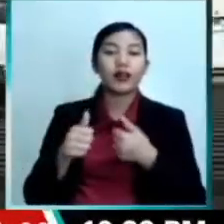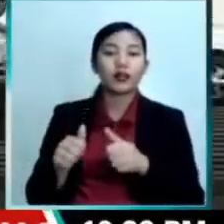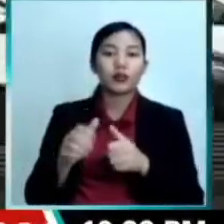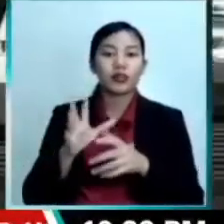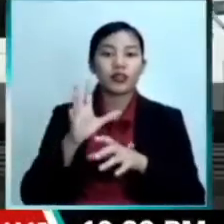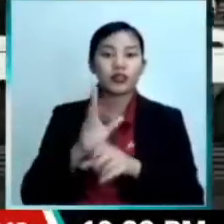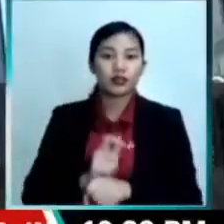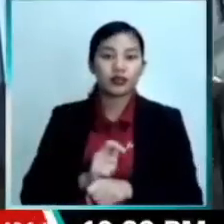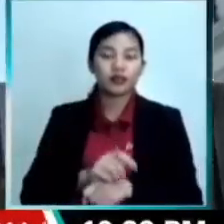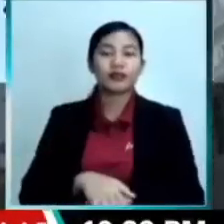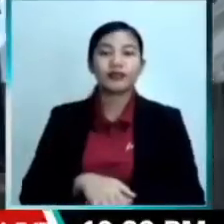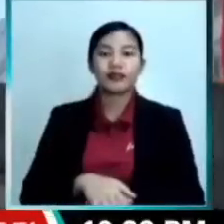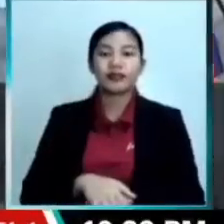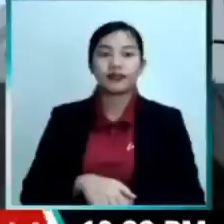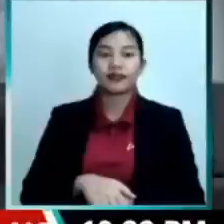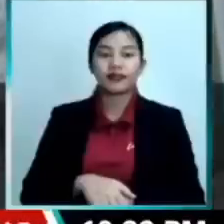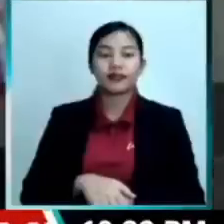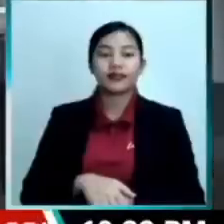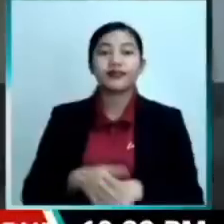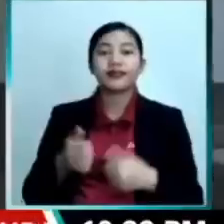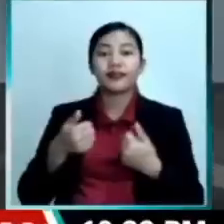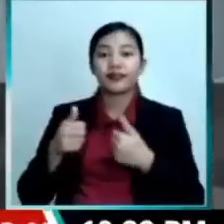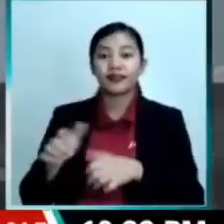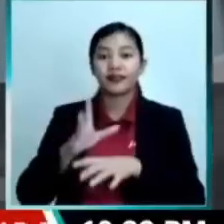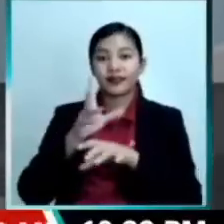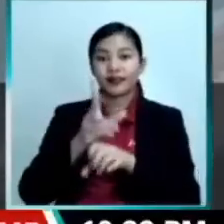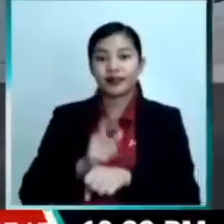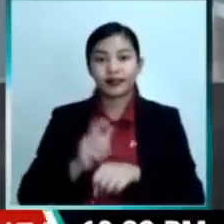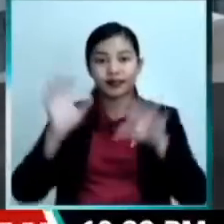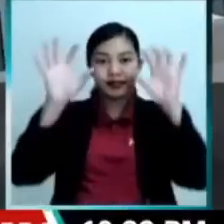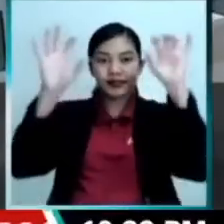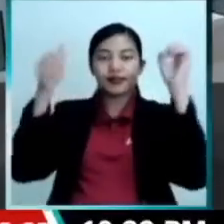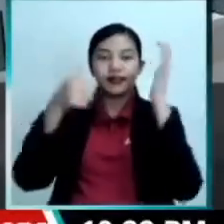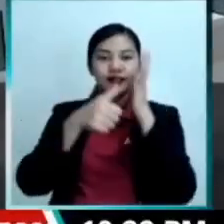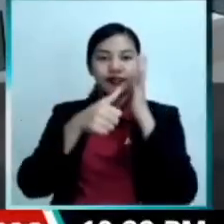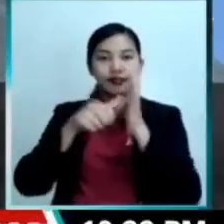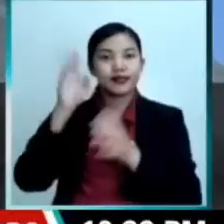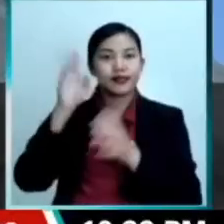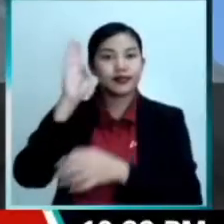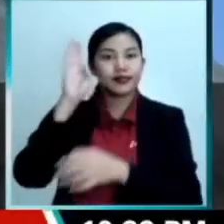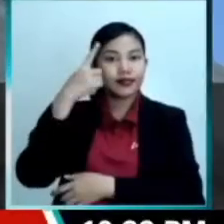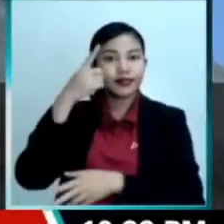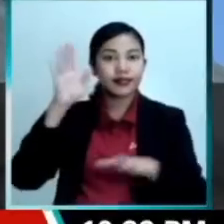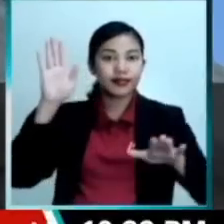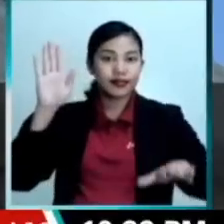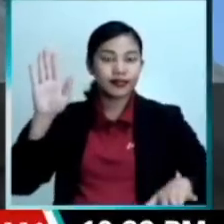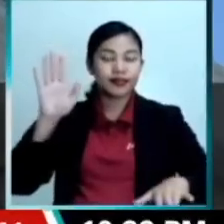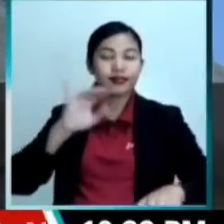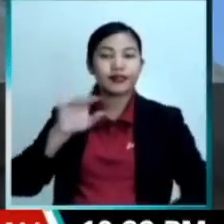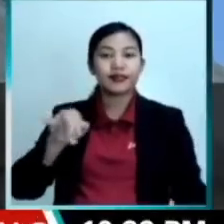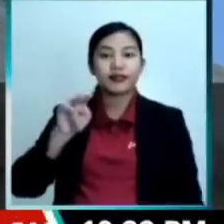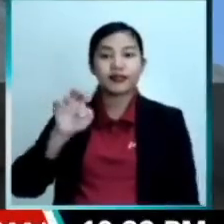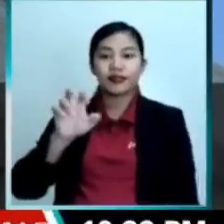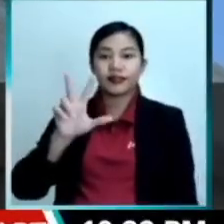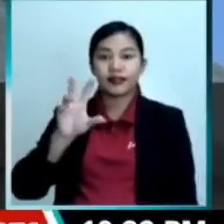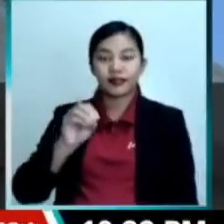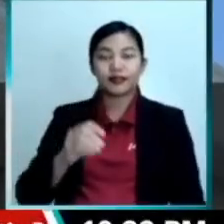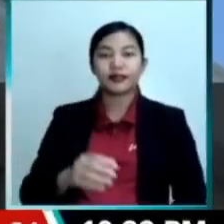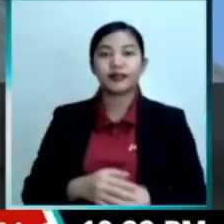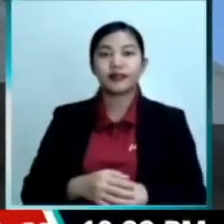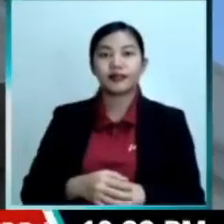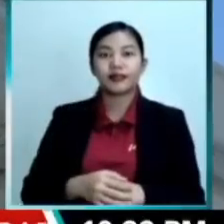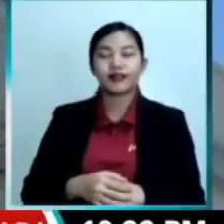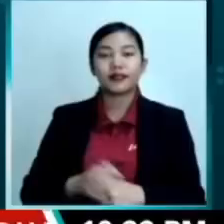Susunod daw sa tradisyon si President-elect Bongbong Marcos para sa kanyang inaugurasyon sa June 30, ayon kay incoming Executive Secretary Attorney